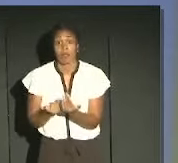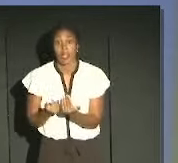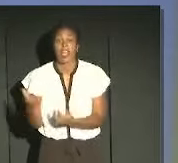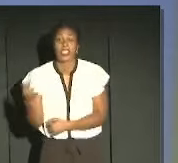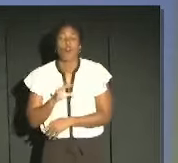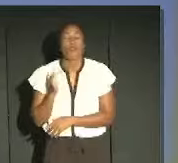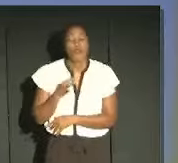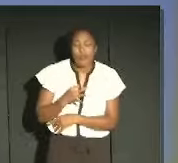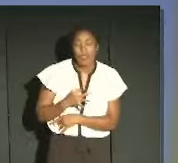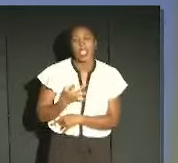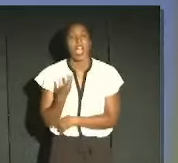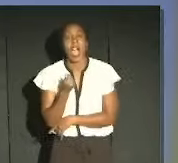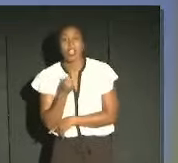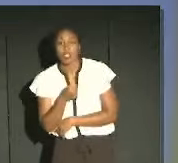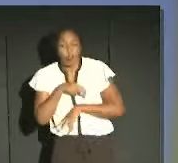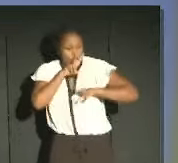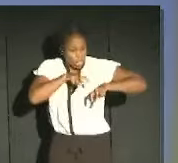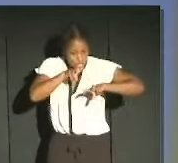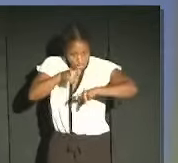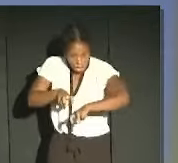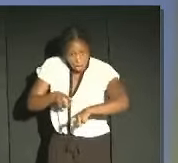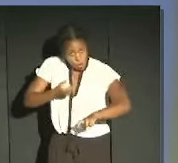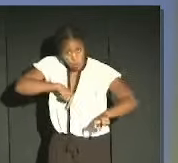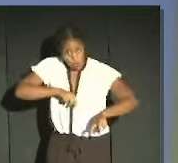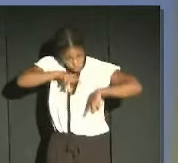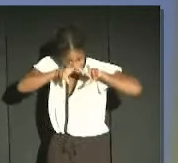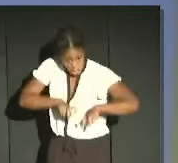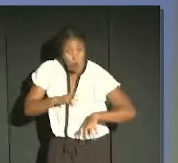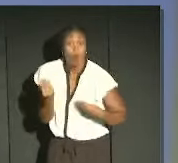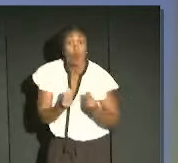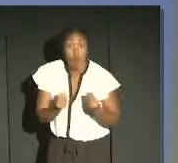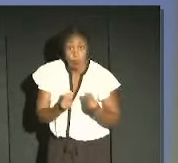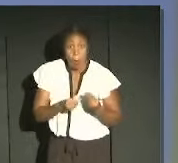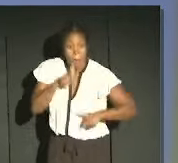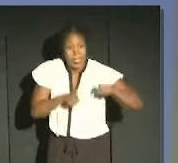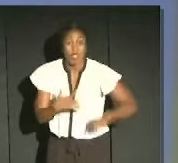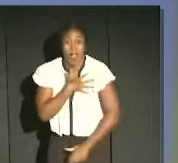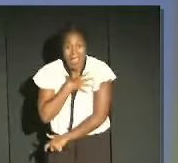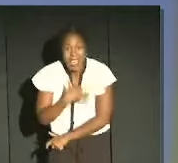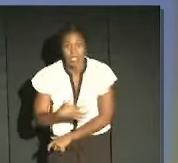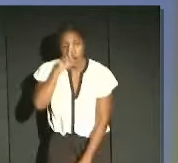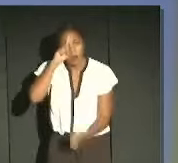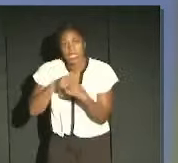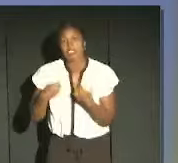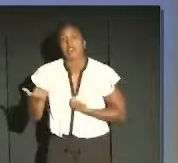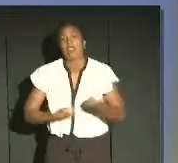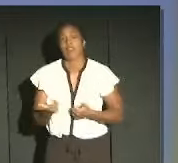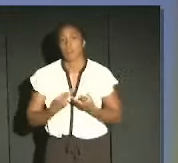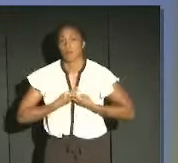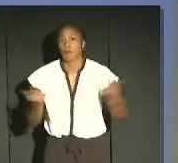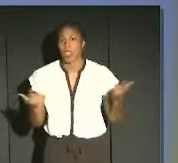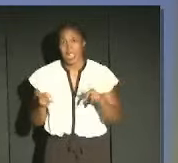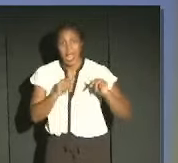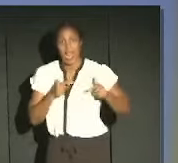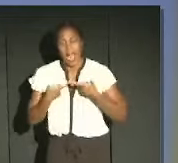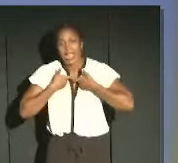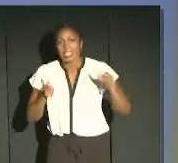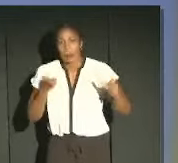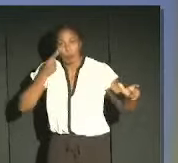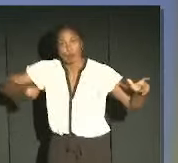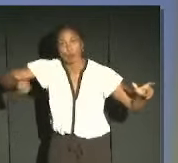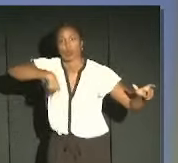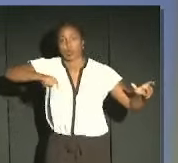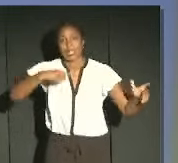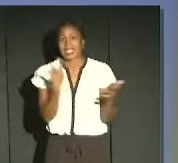faut c'est-à-dire dans les poches des plus riches pour faire en sorte qu'il y ait des services publics tout le monde parce que le service public est la seule richesse de